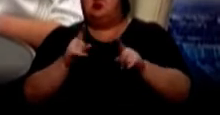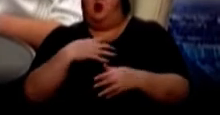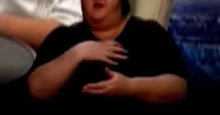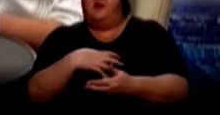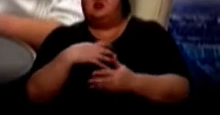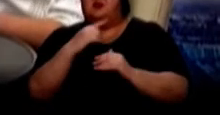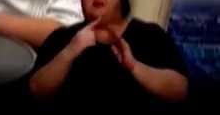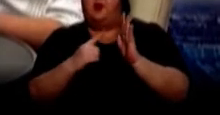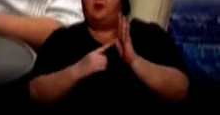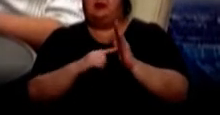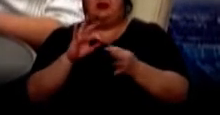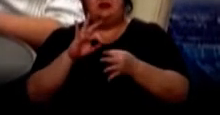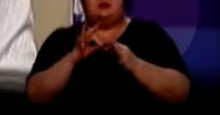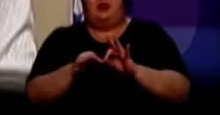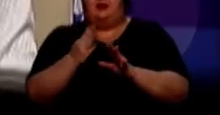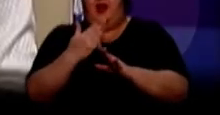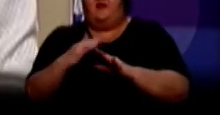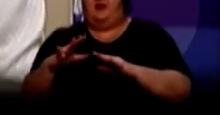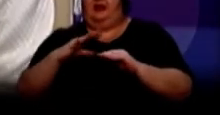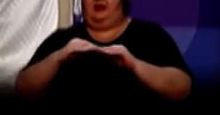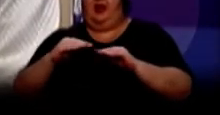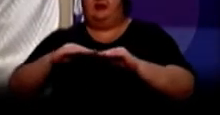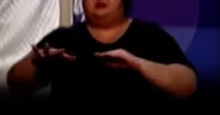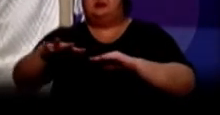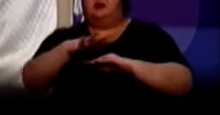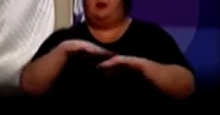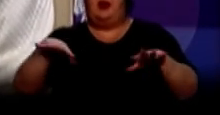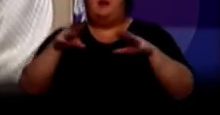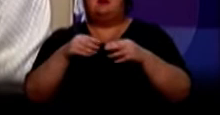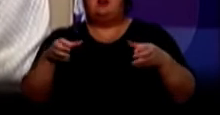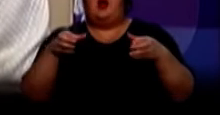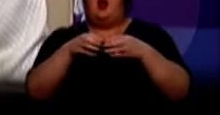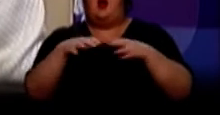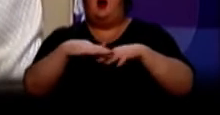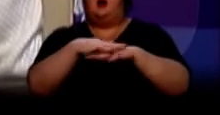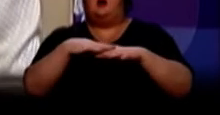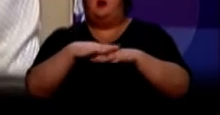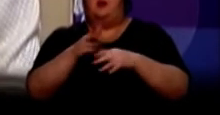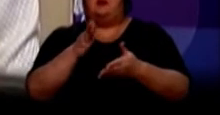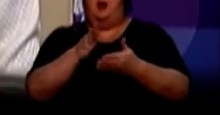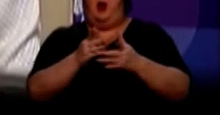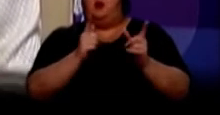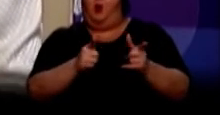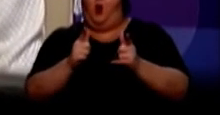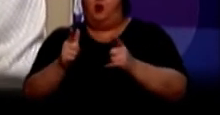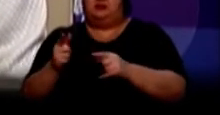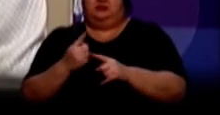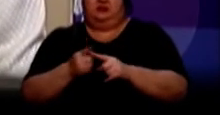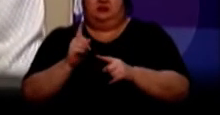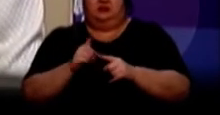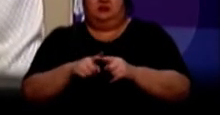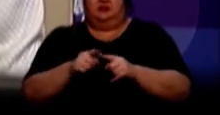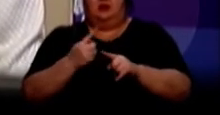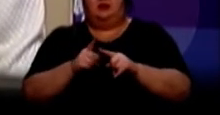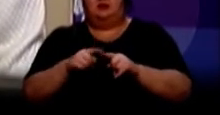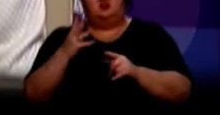важливе питання, складне – це виділення землі. Всі громади, які знаходяться поруч села, мають погодитися на це. Тому я думаю,